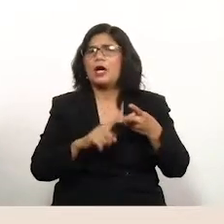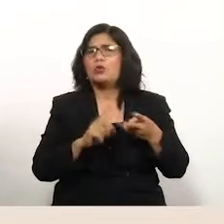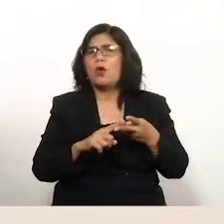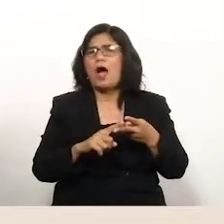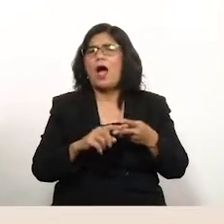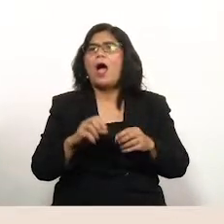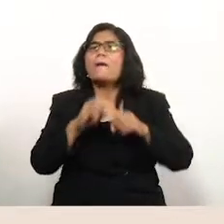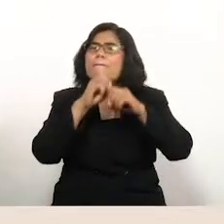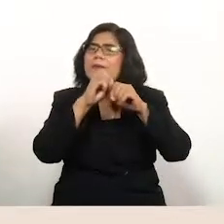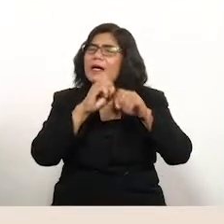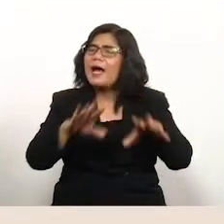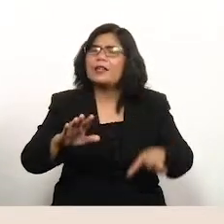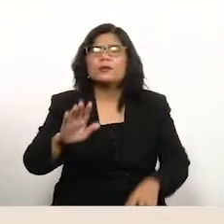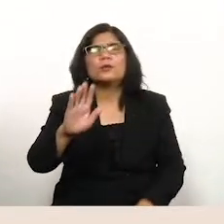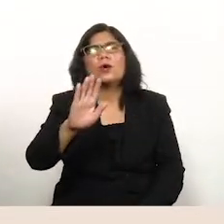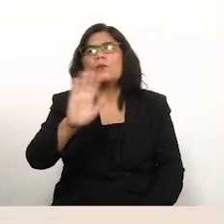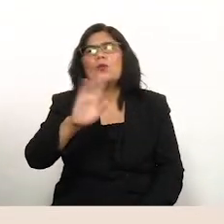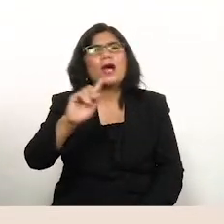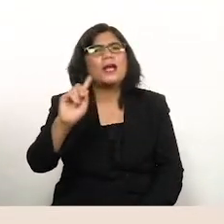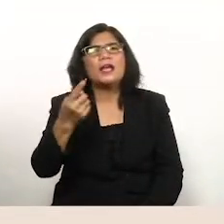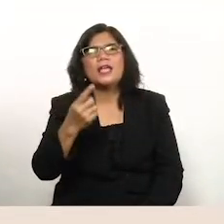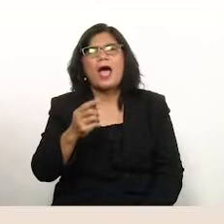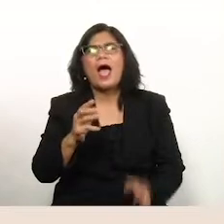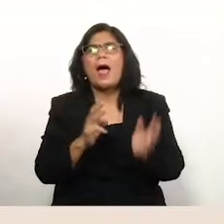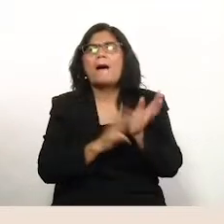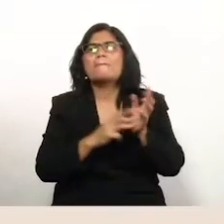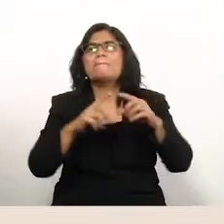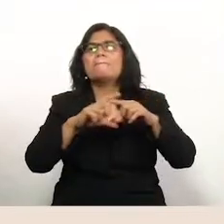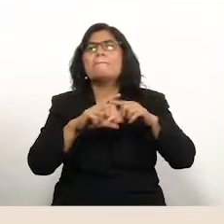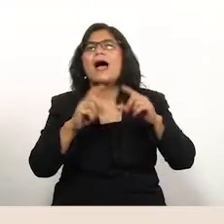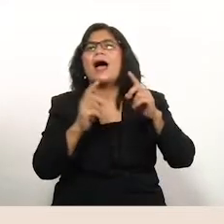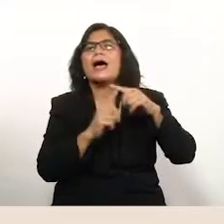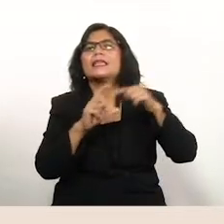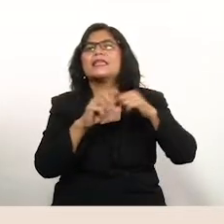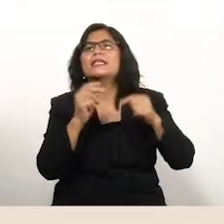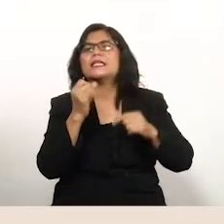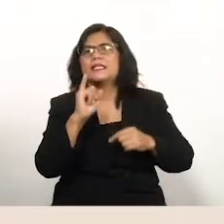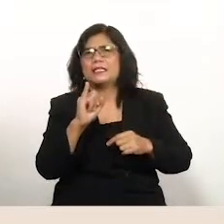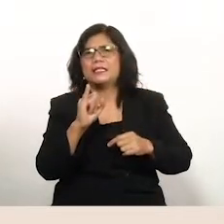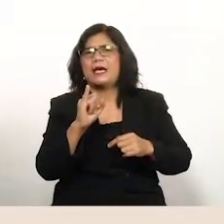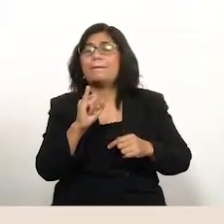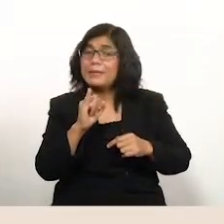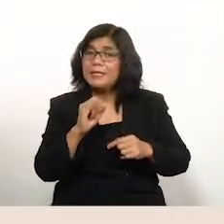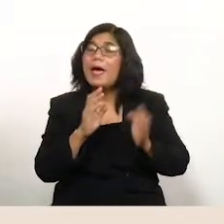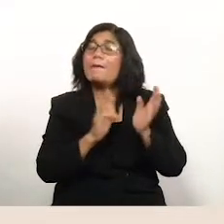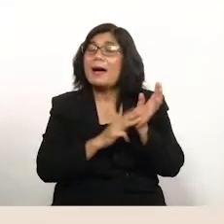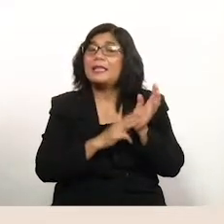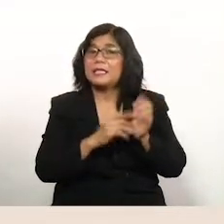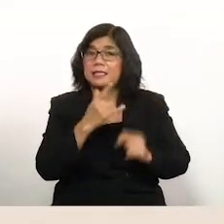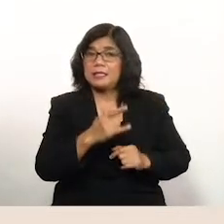hanya Saya ulangi sekali lagi ya bukan hanya sifatnya materi namun materi juga bagian dari berkat selingu